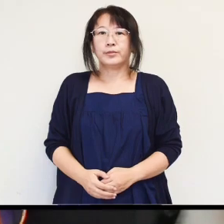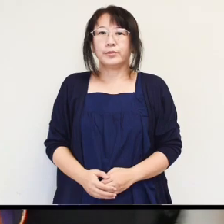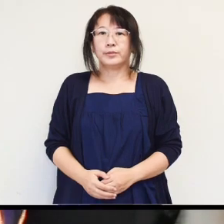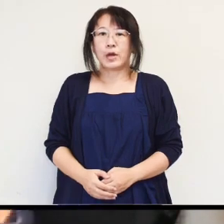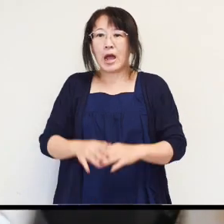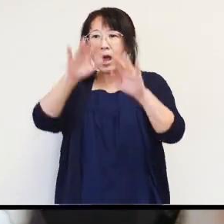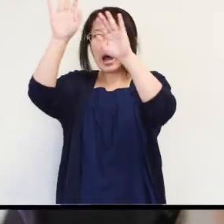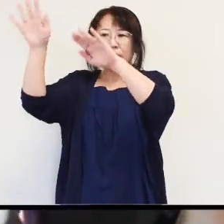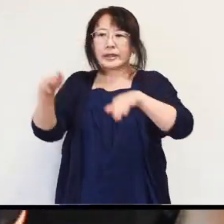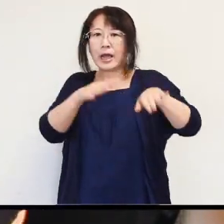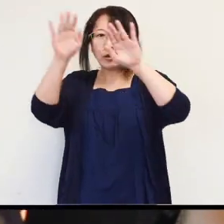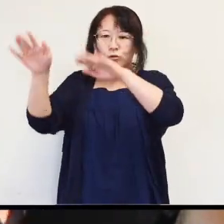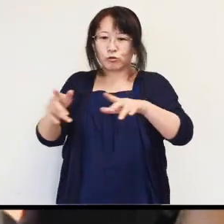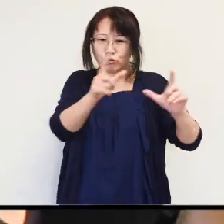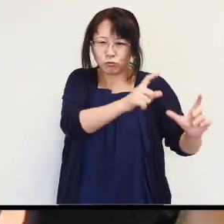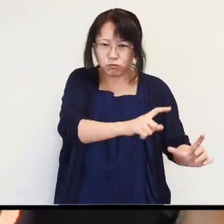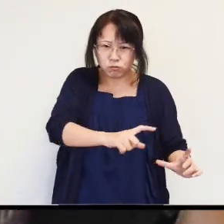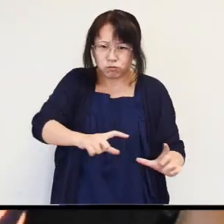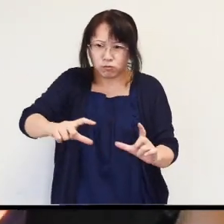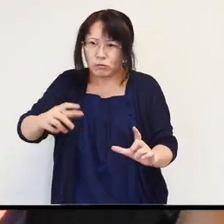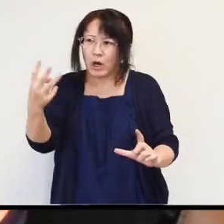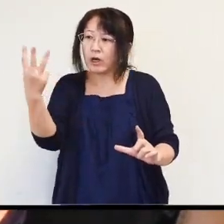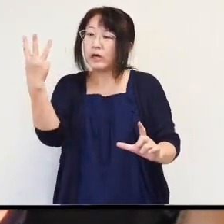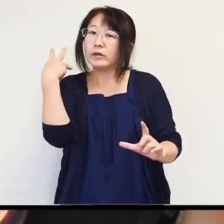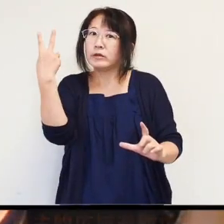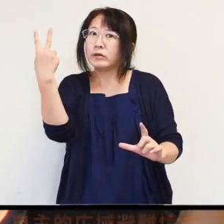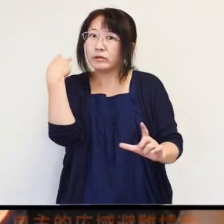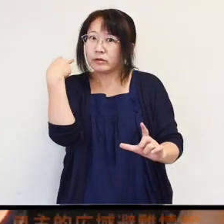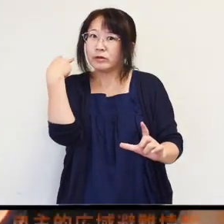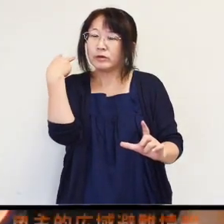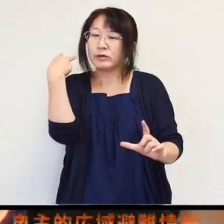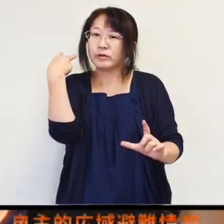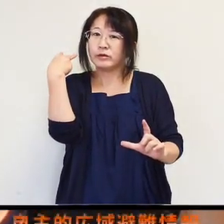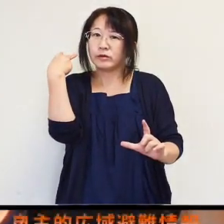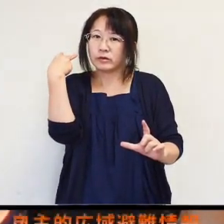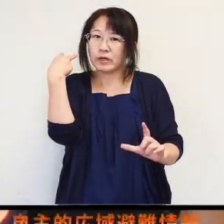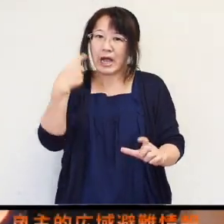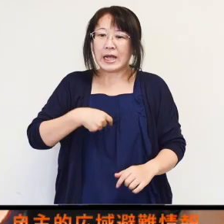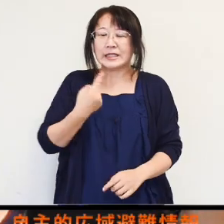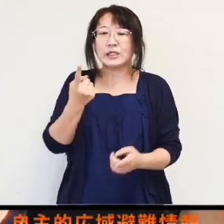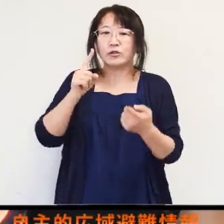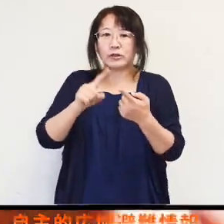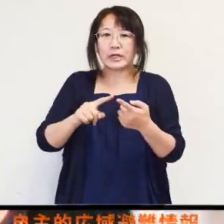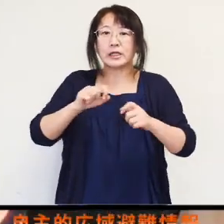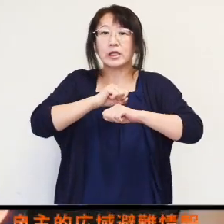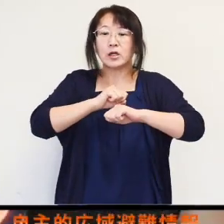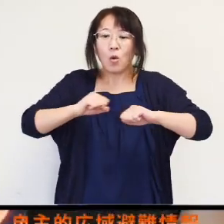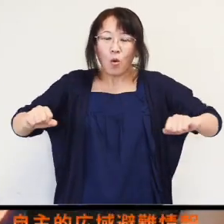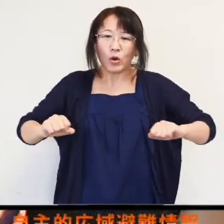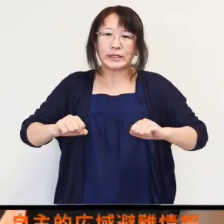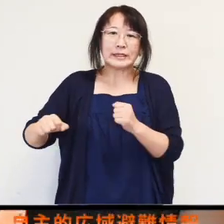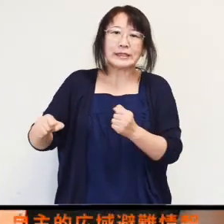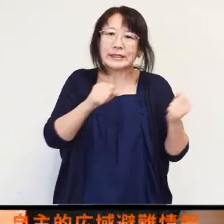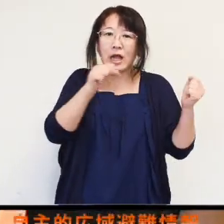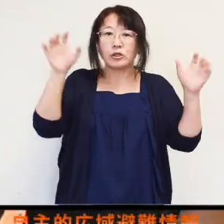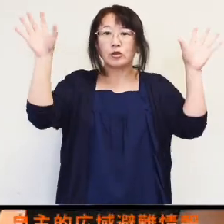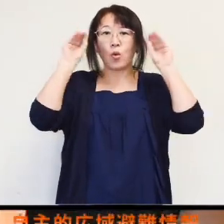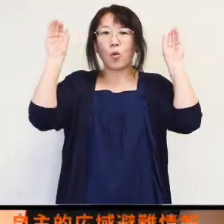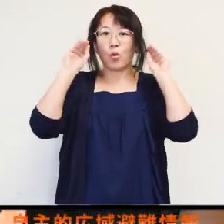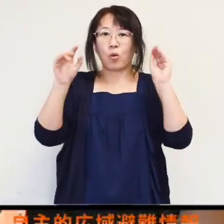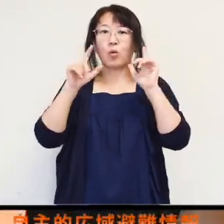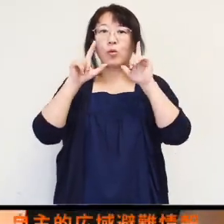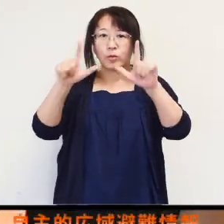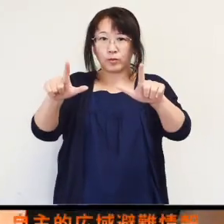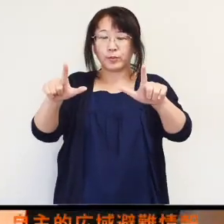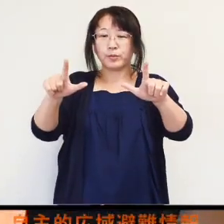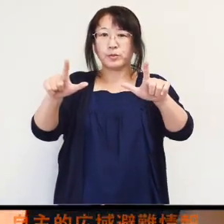台風接近の3日から2日前、自主的広域避難情報を発令します。